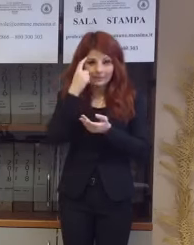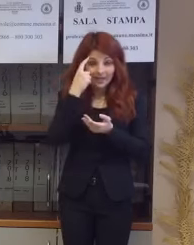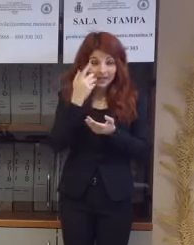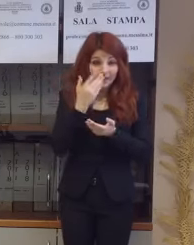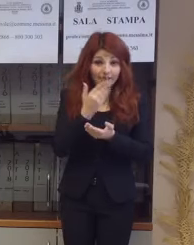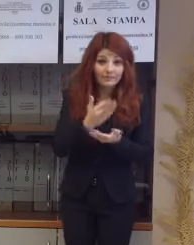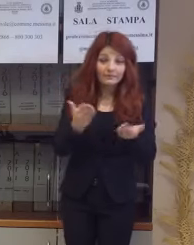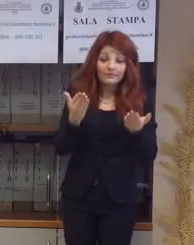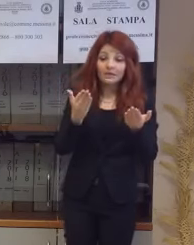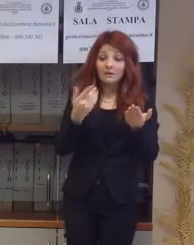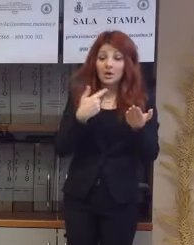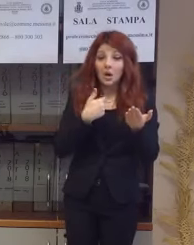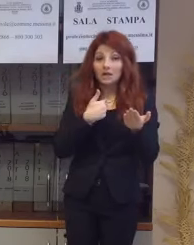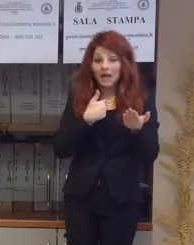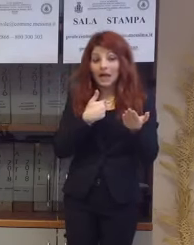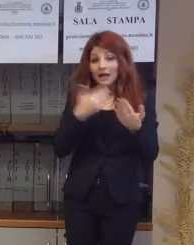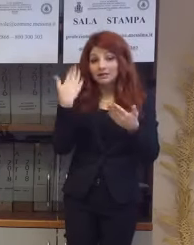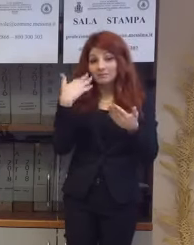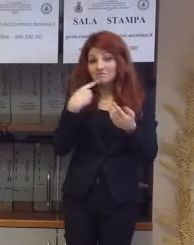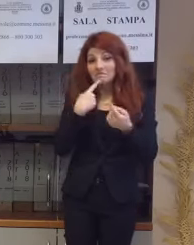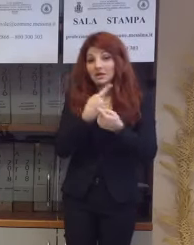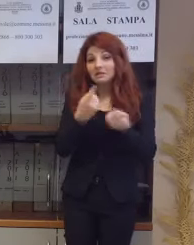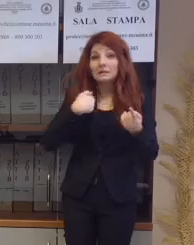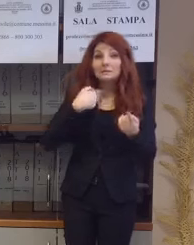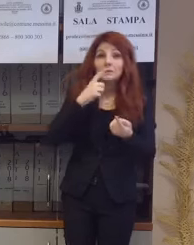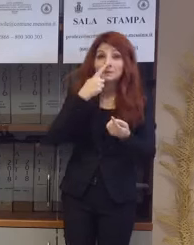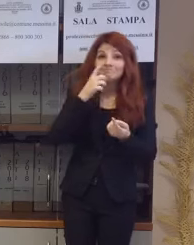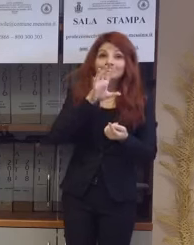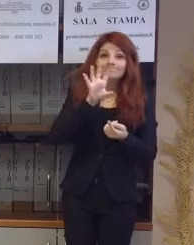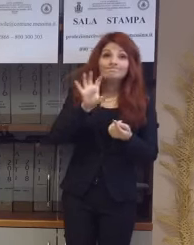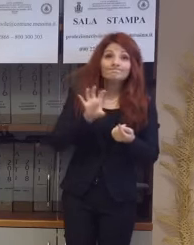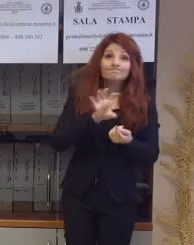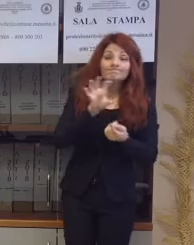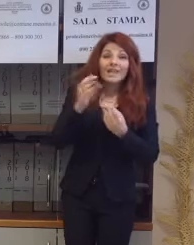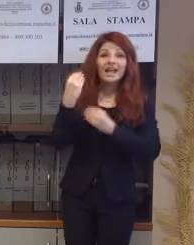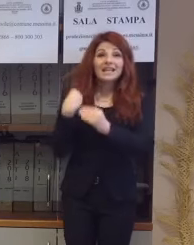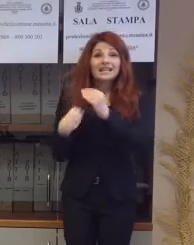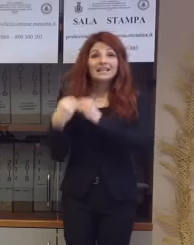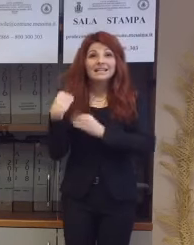me avremmo sfiorato il